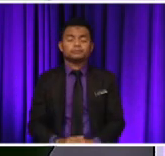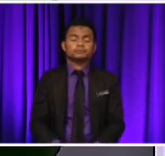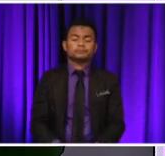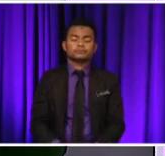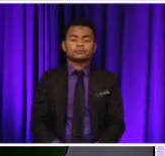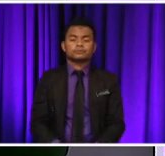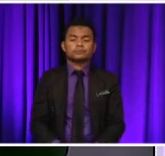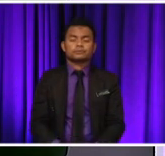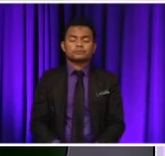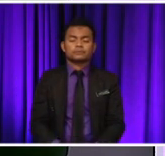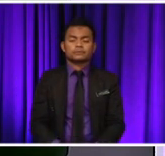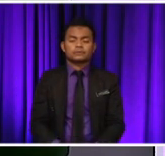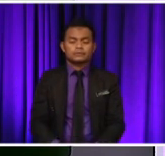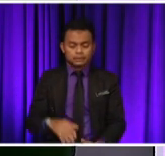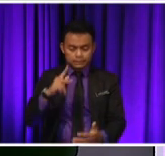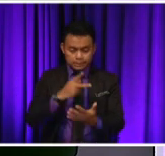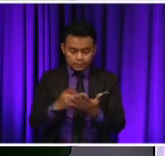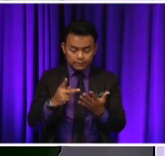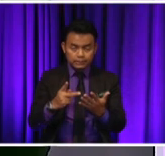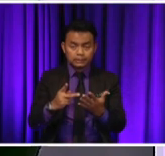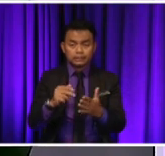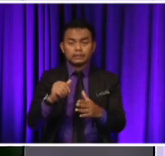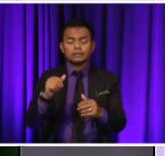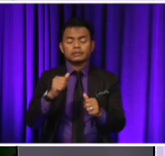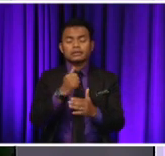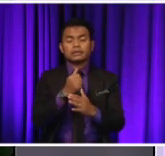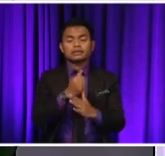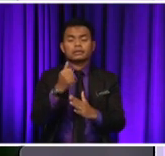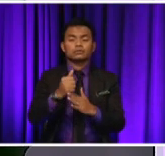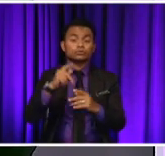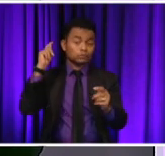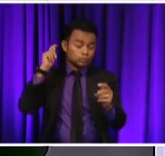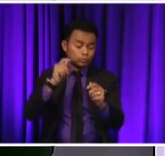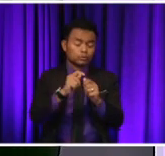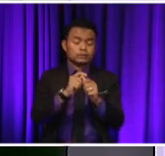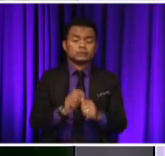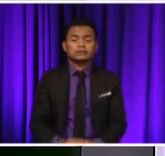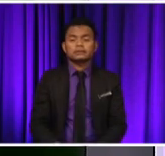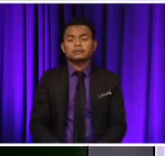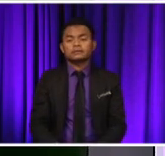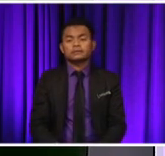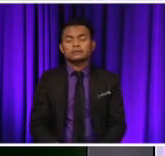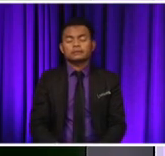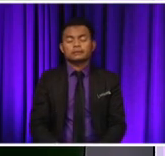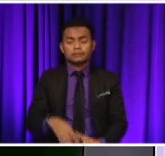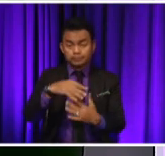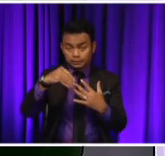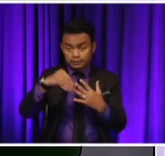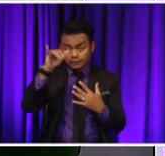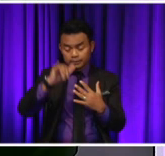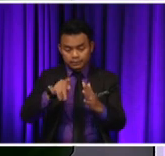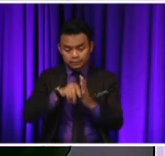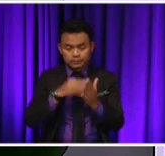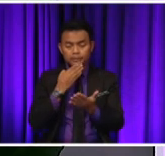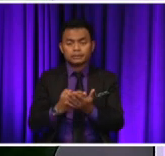dia ataupun tujuan dia yaitu tentang penyediaan strategi yang bersesuaian pemilihan kaidah terbaik oke yang tak lain